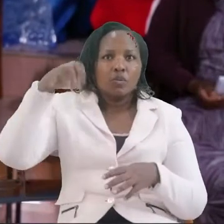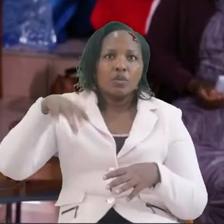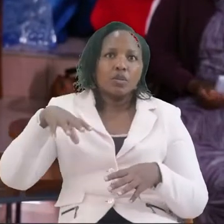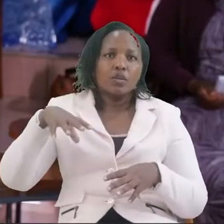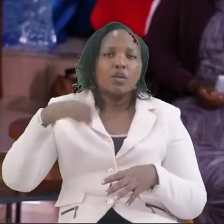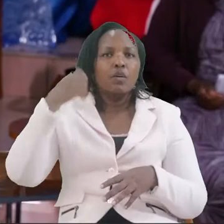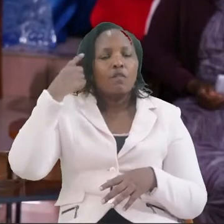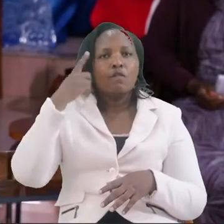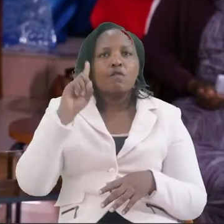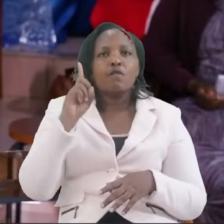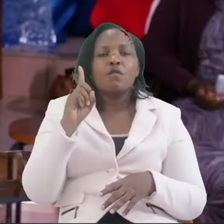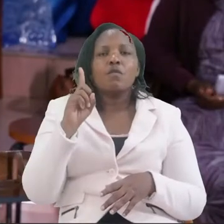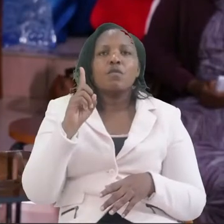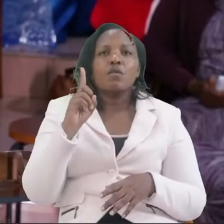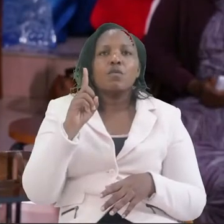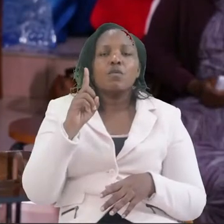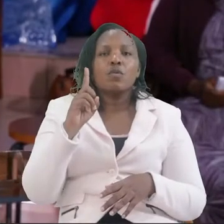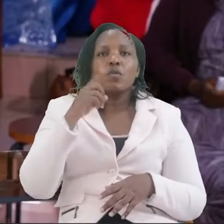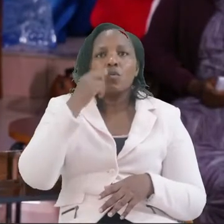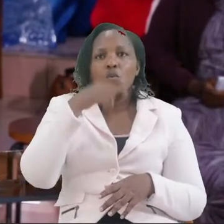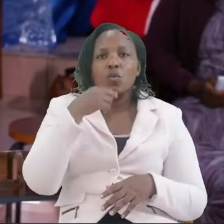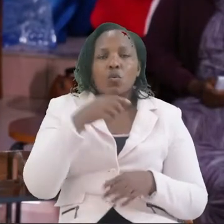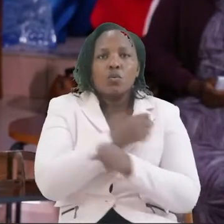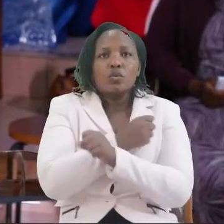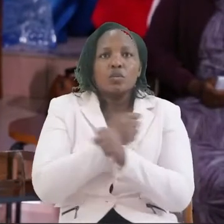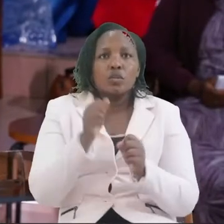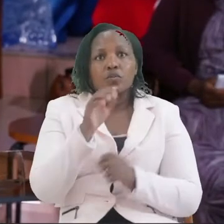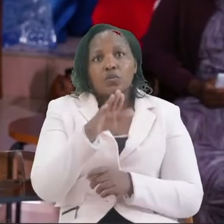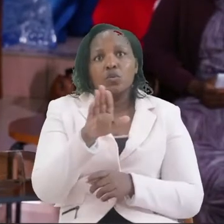kwa maana yeye aliyewarehemu